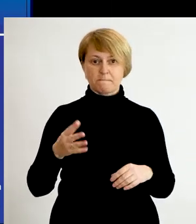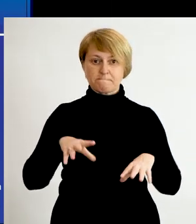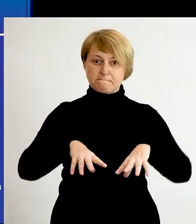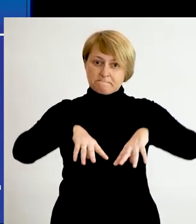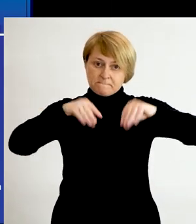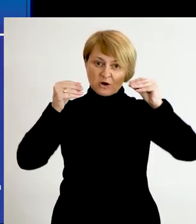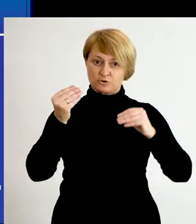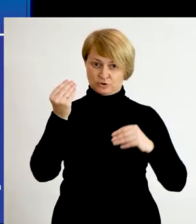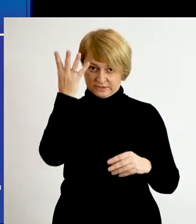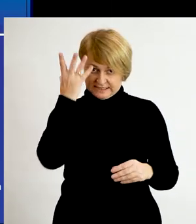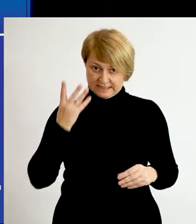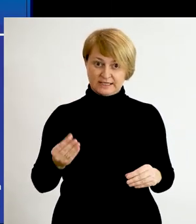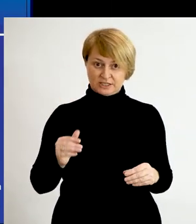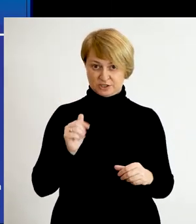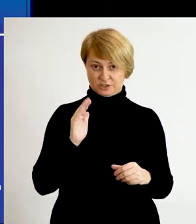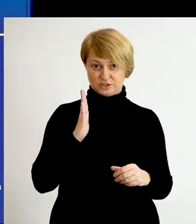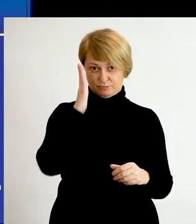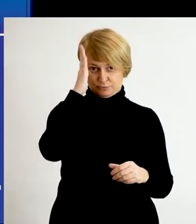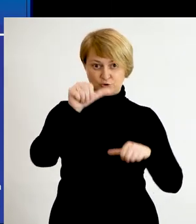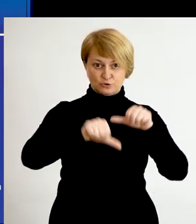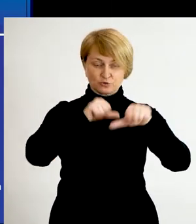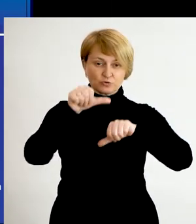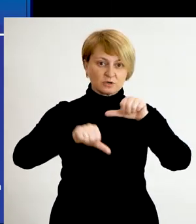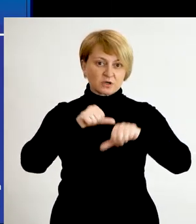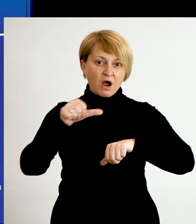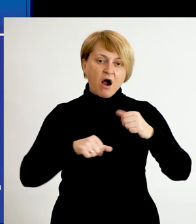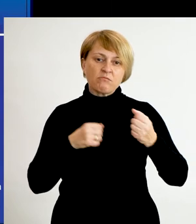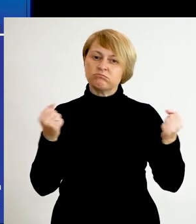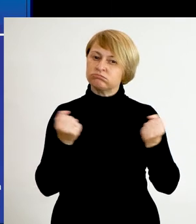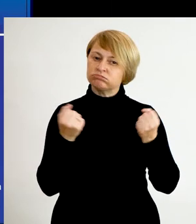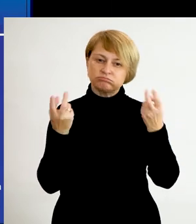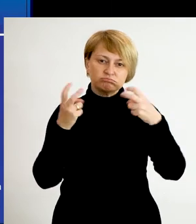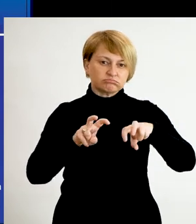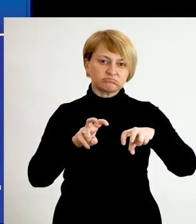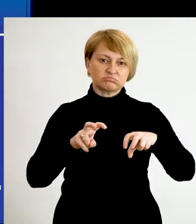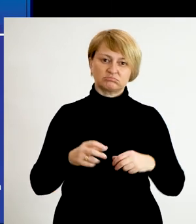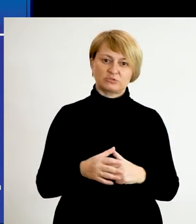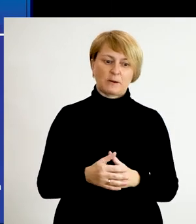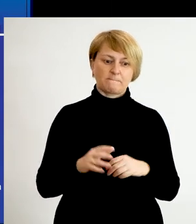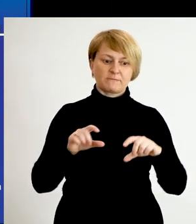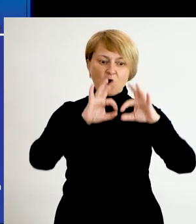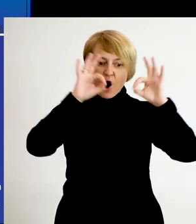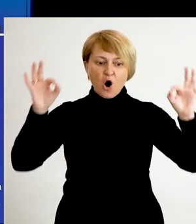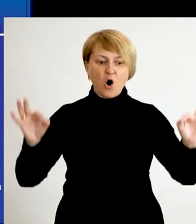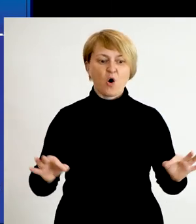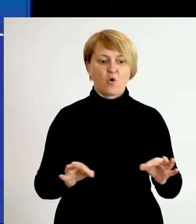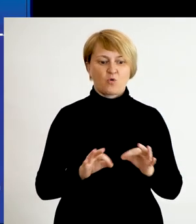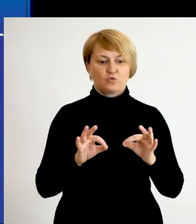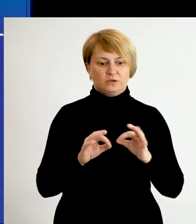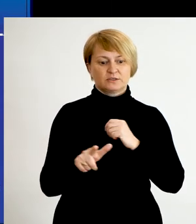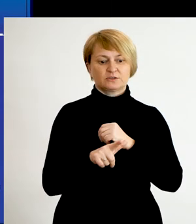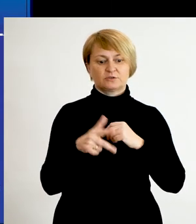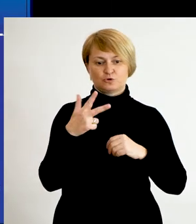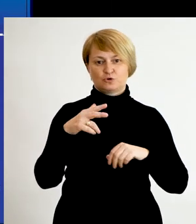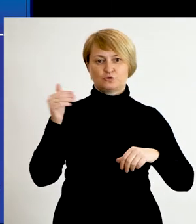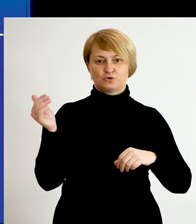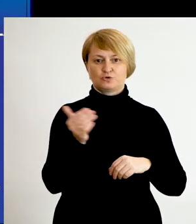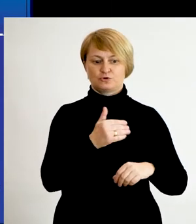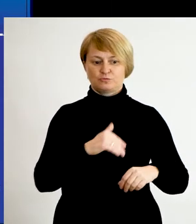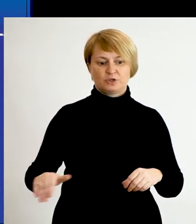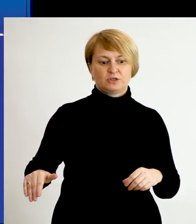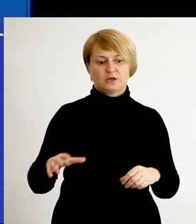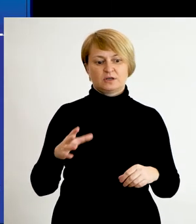początek jesieni przyszłego roku. Duża inwestycja w całości na 193 miliony, ale tu macie Państwo podaną inwestycję jeszcze z